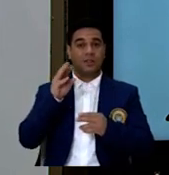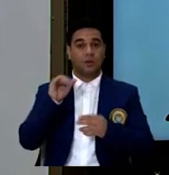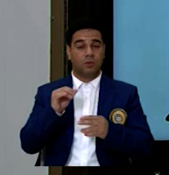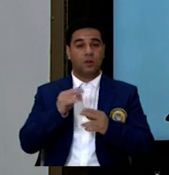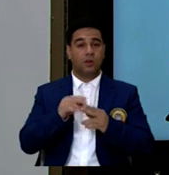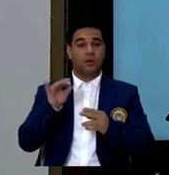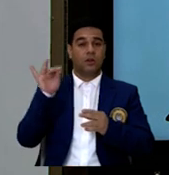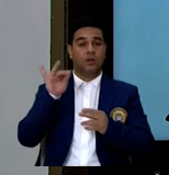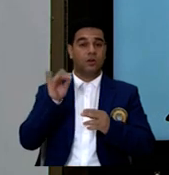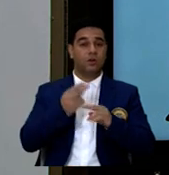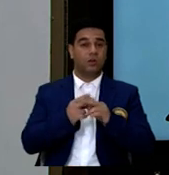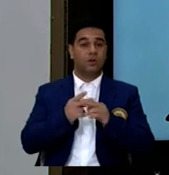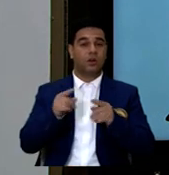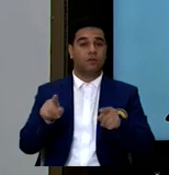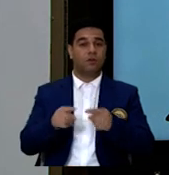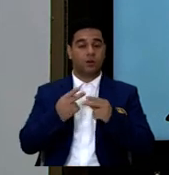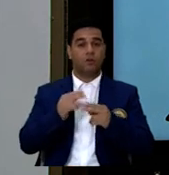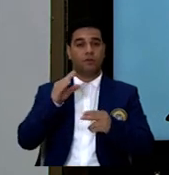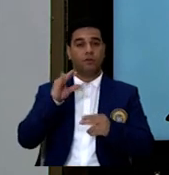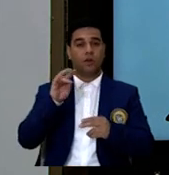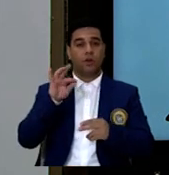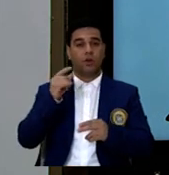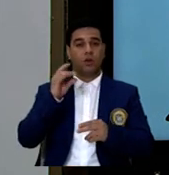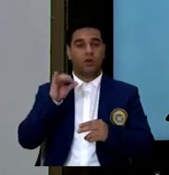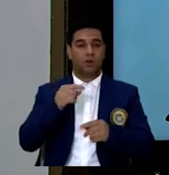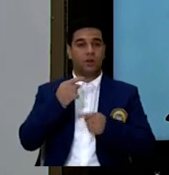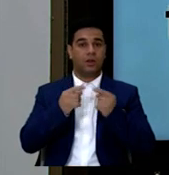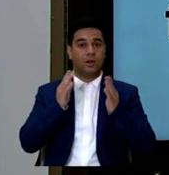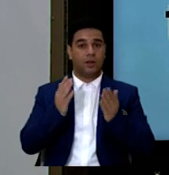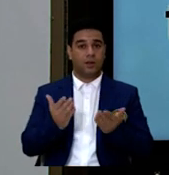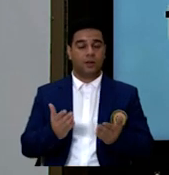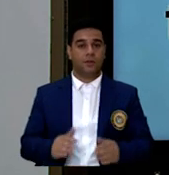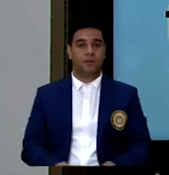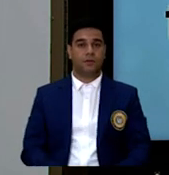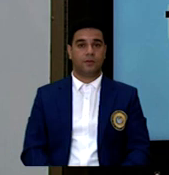tarixiy rivojlanishi filogenez deyiladi.